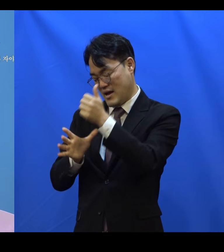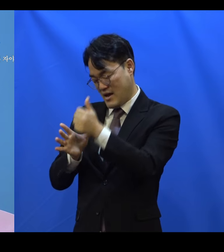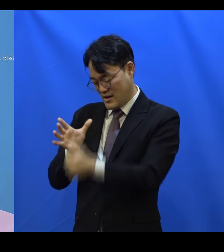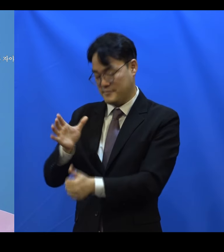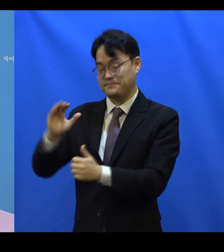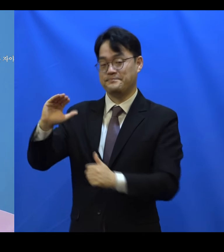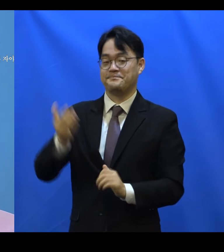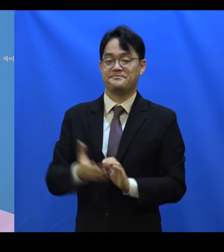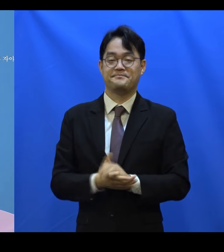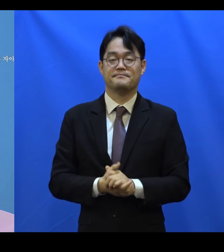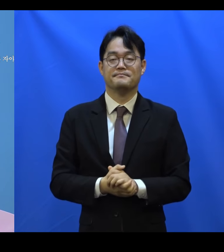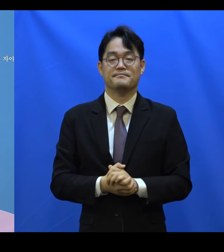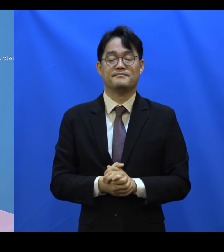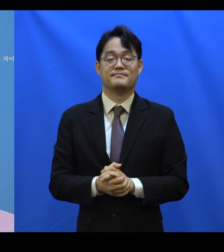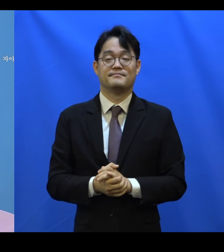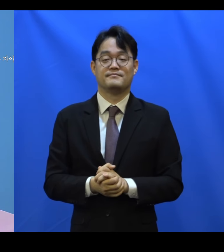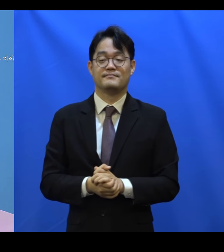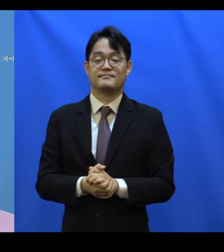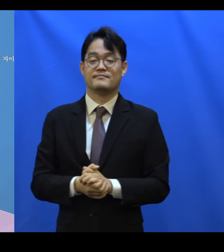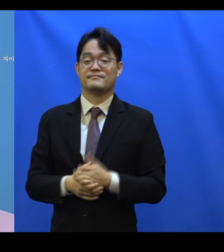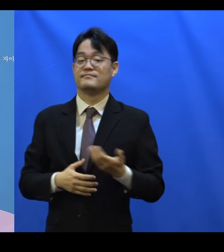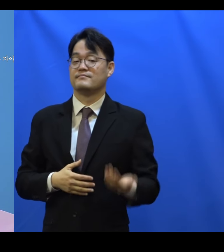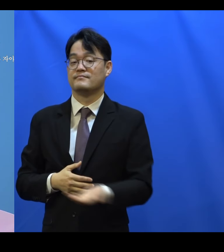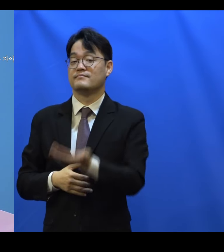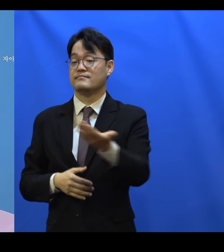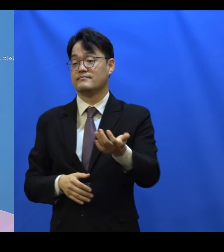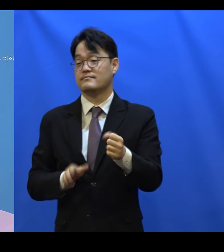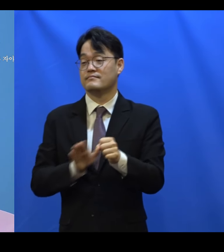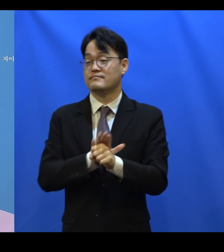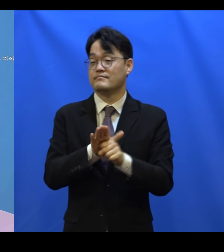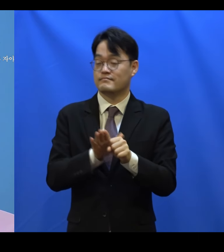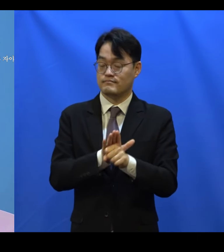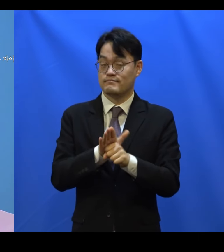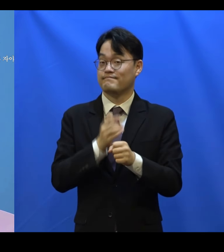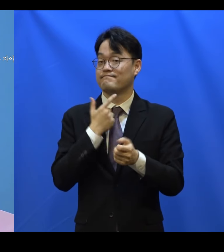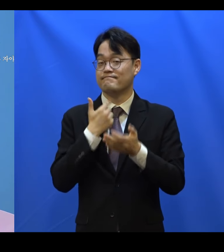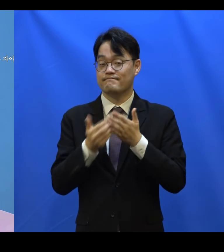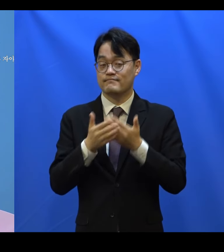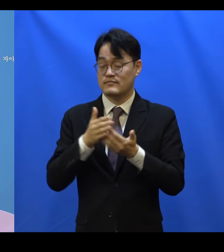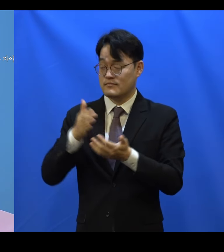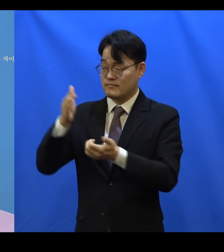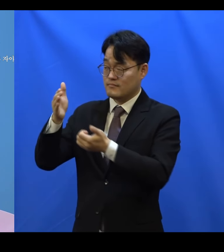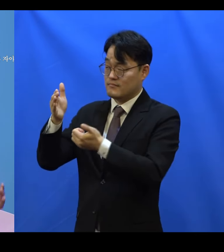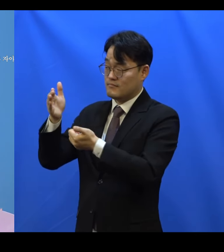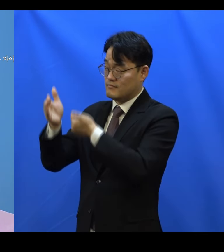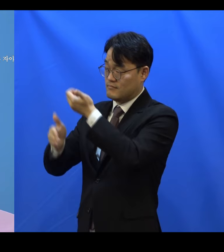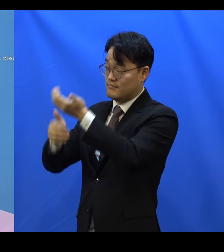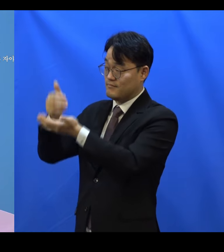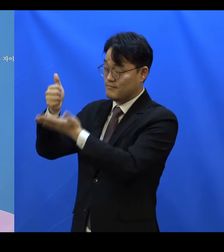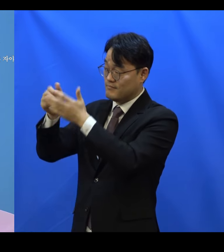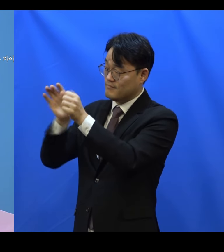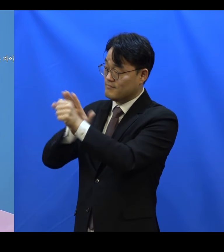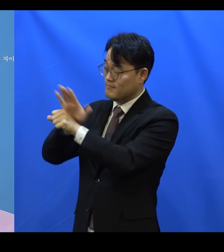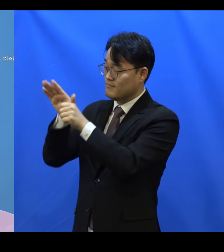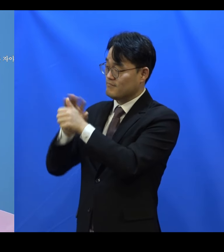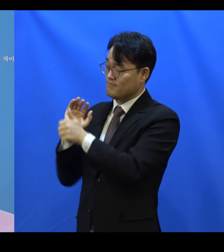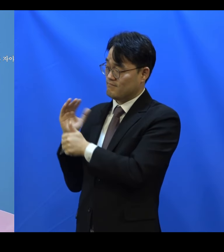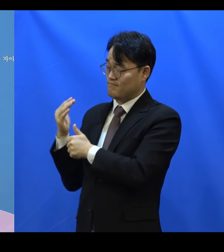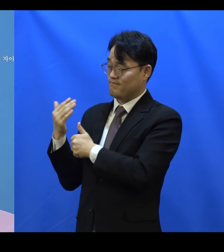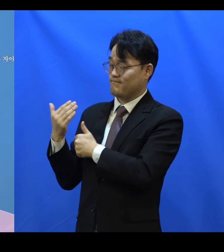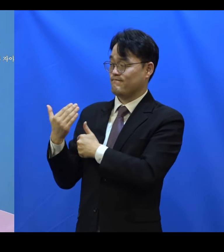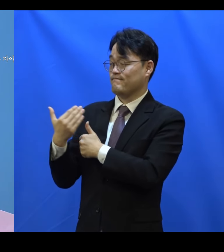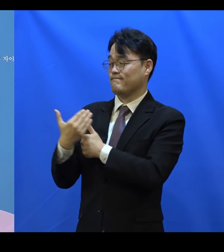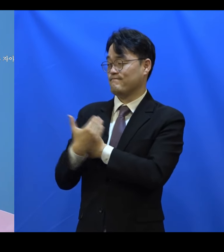이거는 이제 경험해 본 분들만 아는. 그분의 사랑에 완전히 둘러싸여 있는 거죠. 그래서